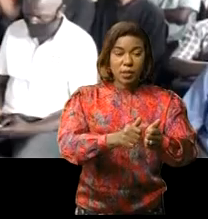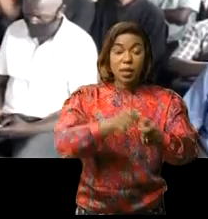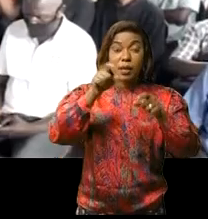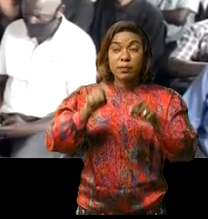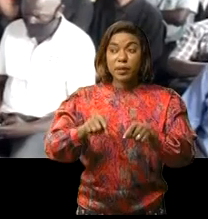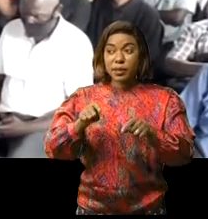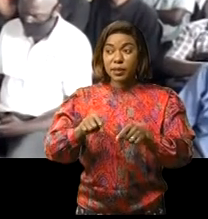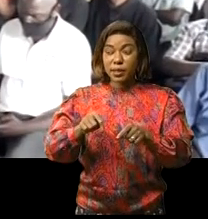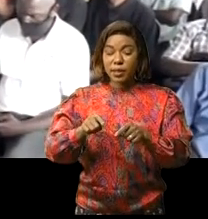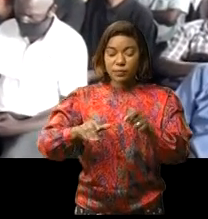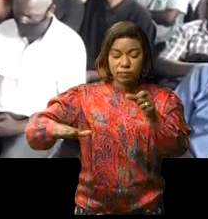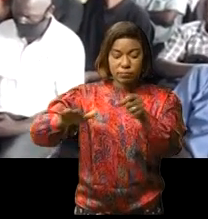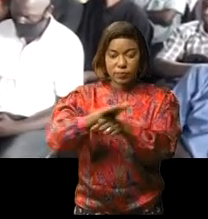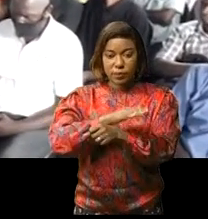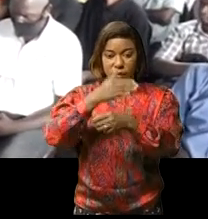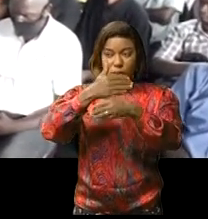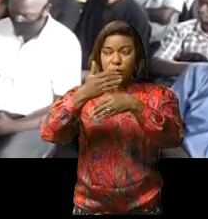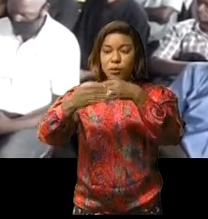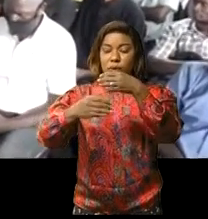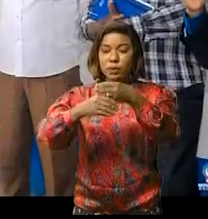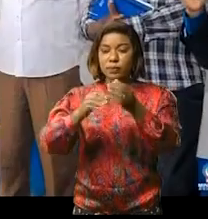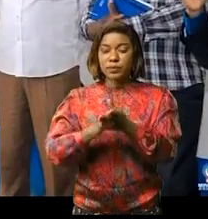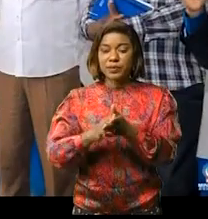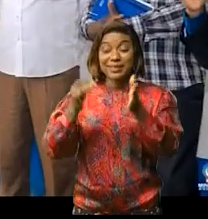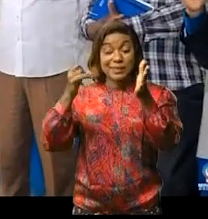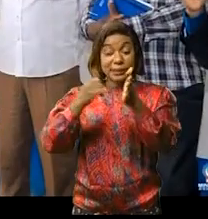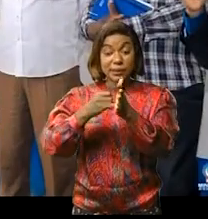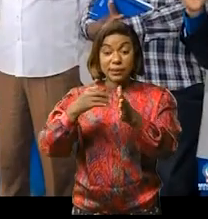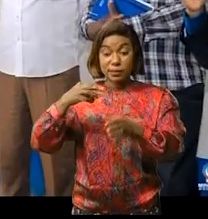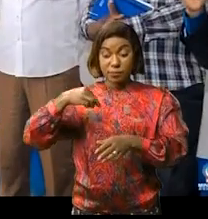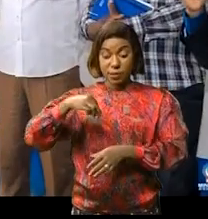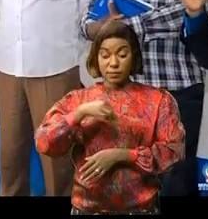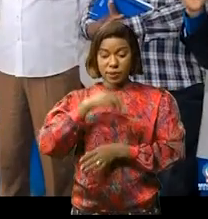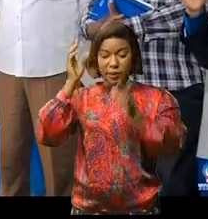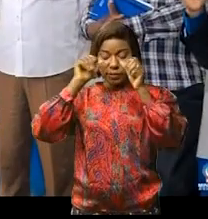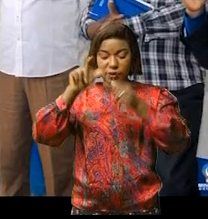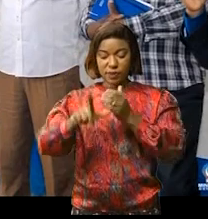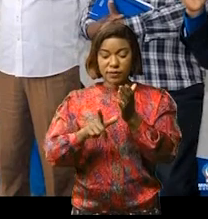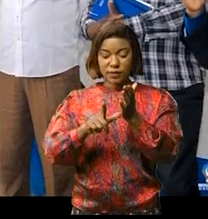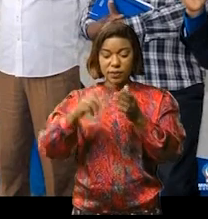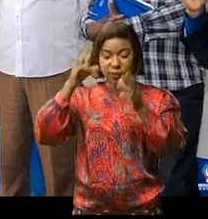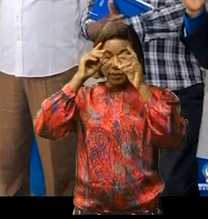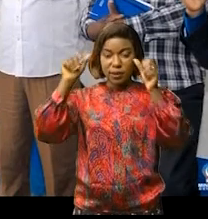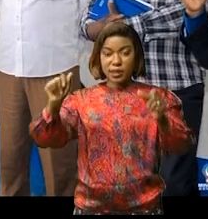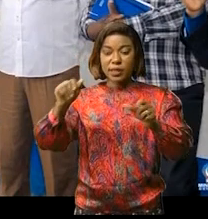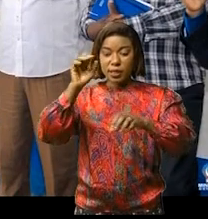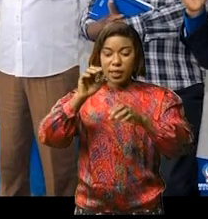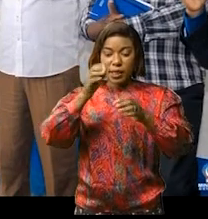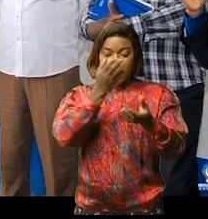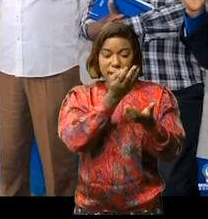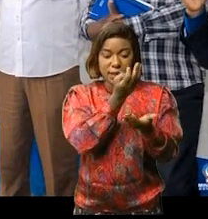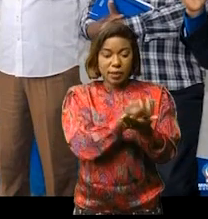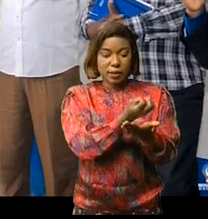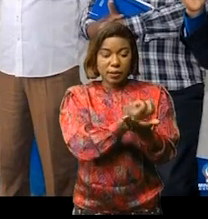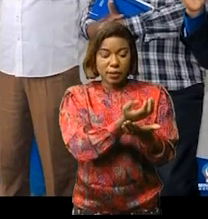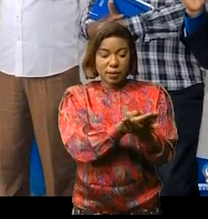désormais affiche complet, sera constitué de 6 membres, à savoir le président, le vice-président, les trésoriers, son